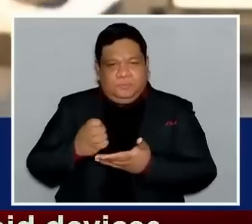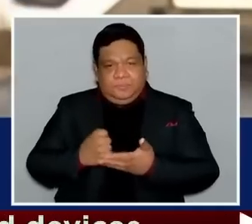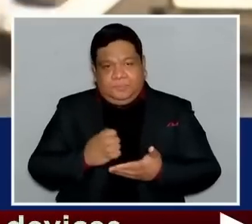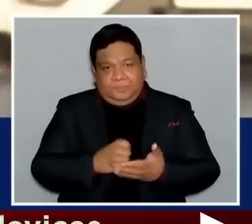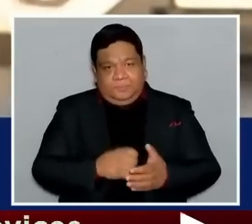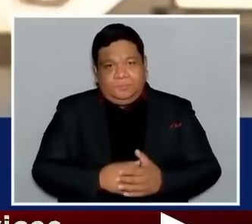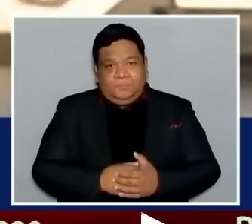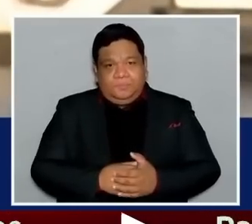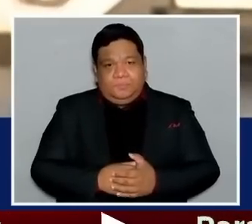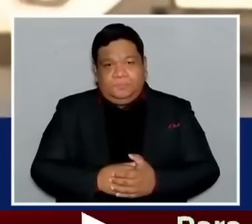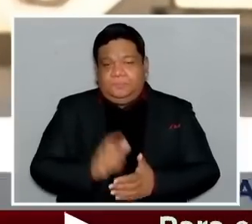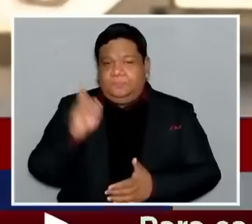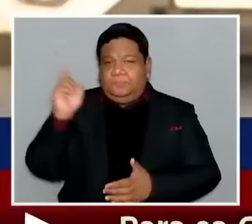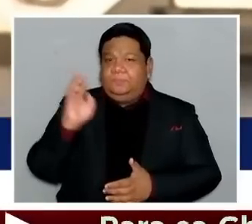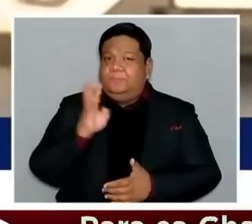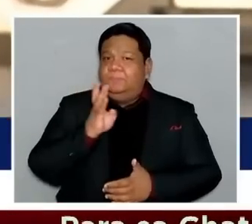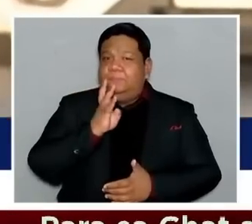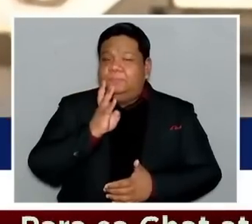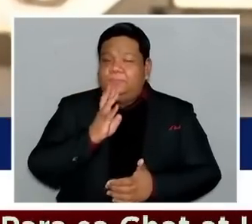Lubos na